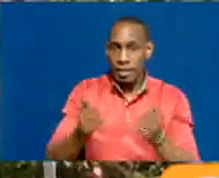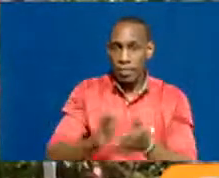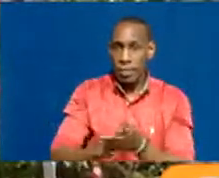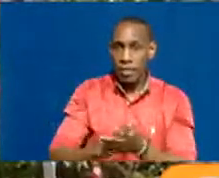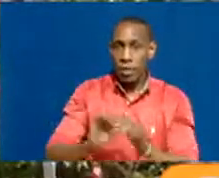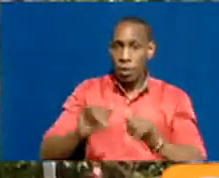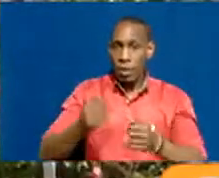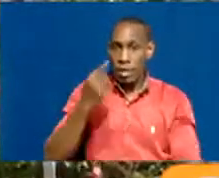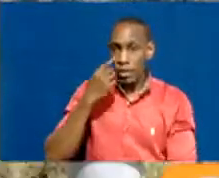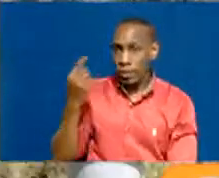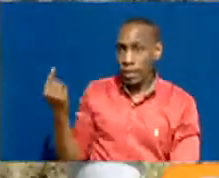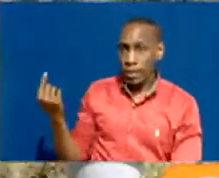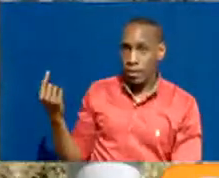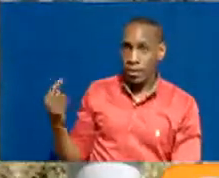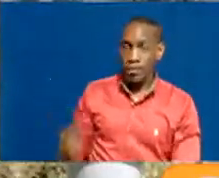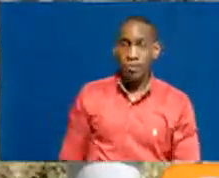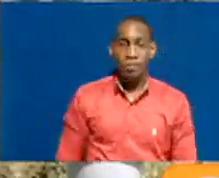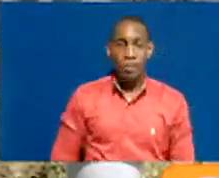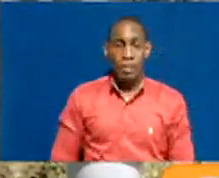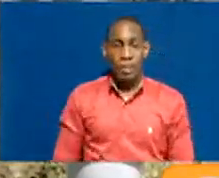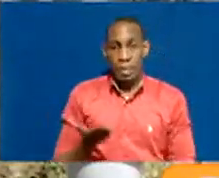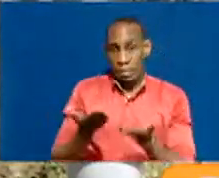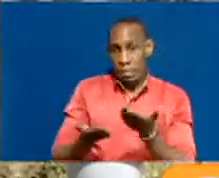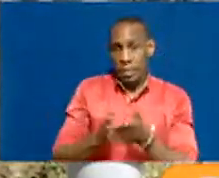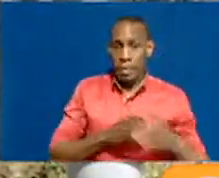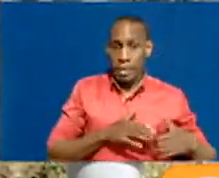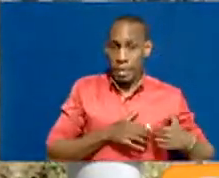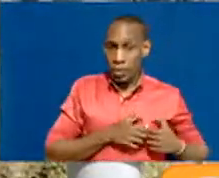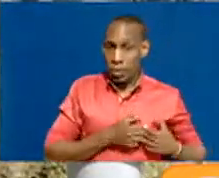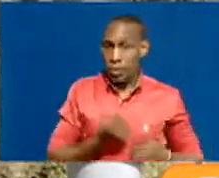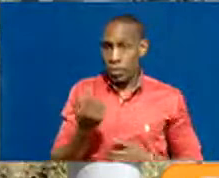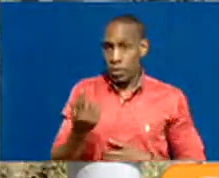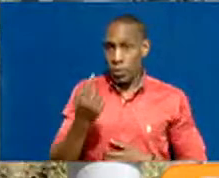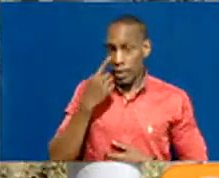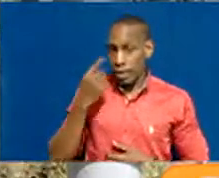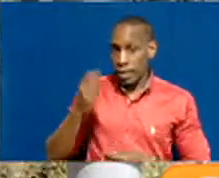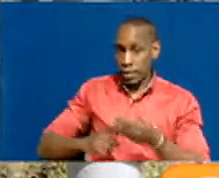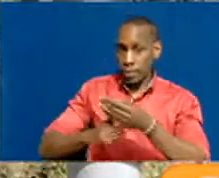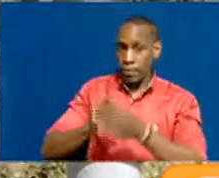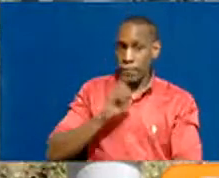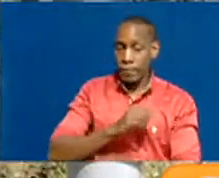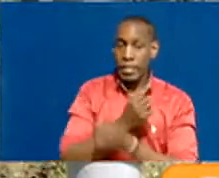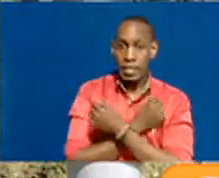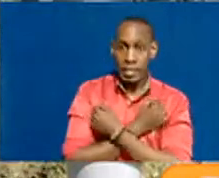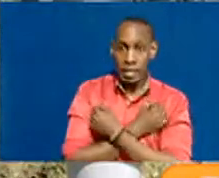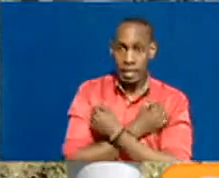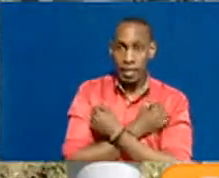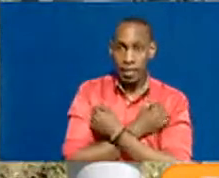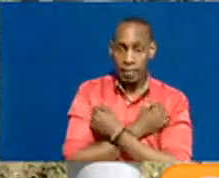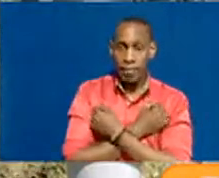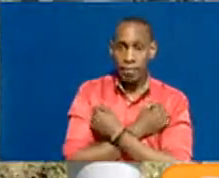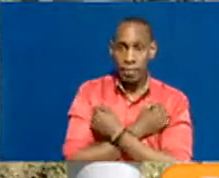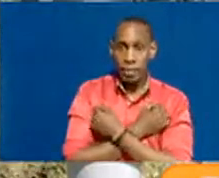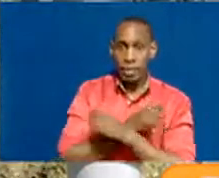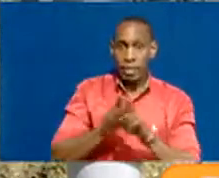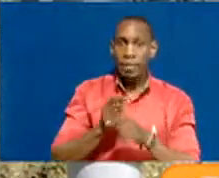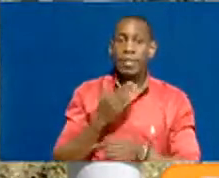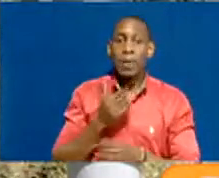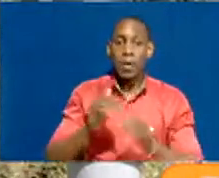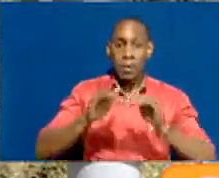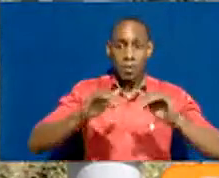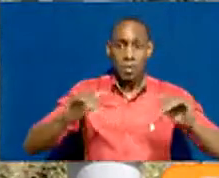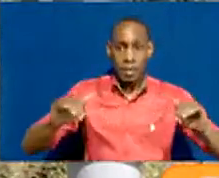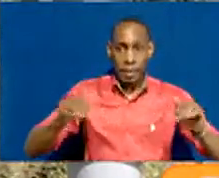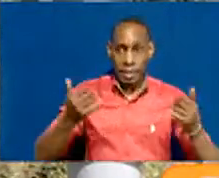moja mpya njana hii. Endapo mmoja wa wapenzi hawa waliofunga mapenzi yao kupitia vifuli hivi wangetaka